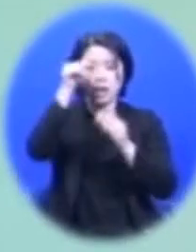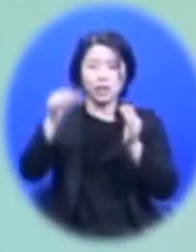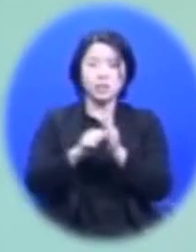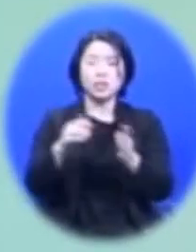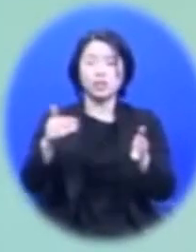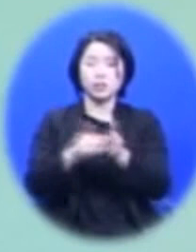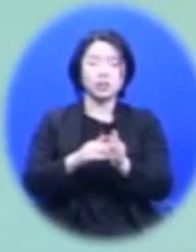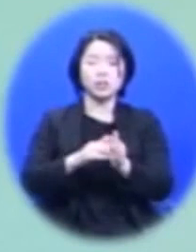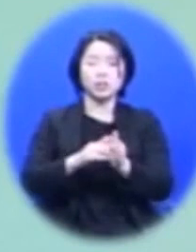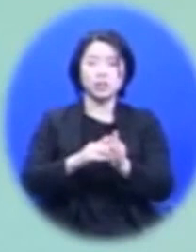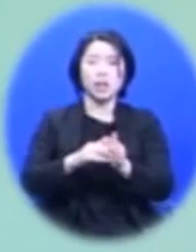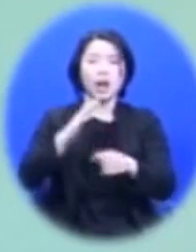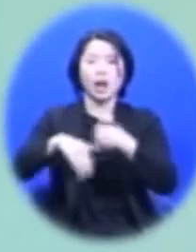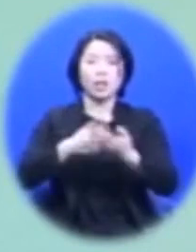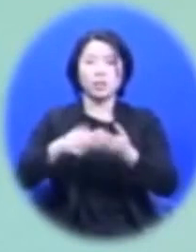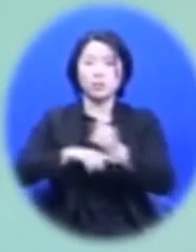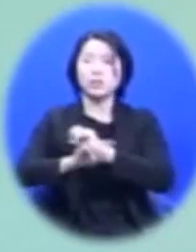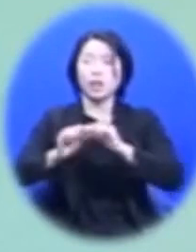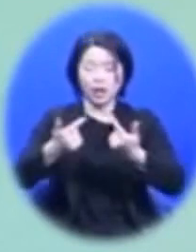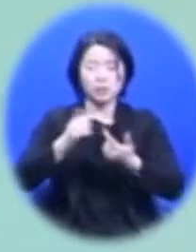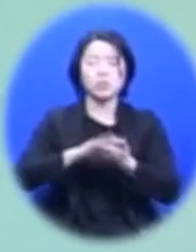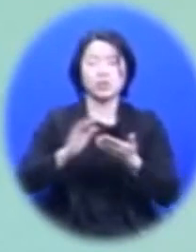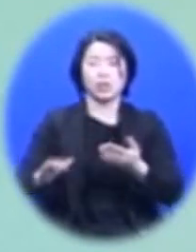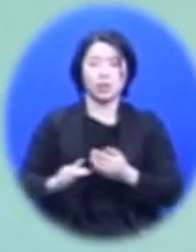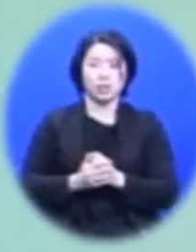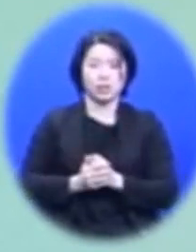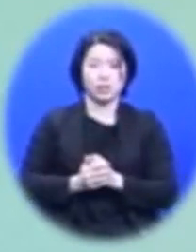게 하나님의 뜻이 아닙니다.